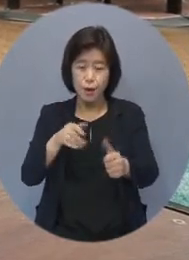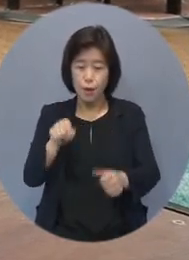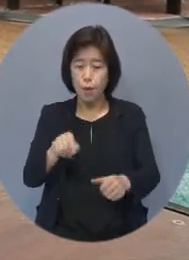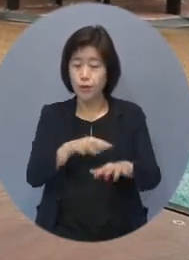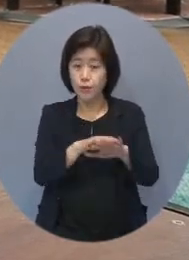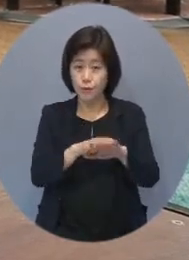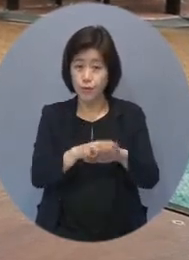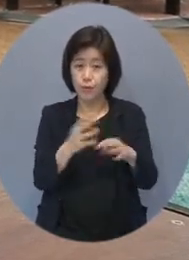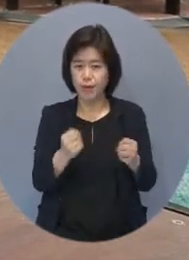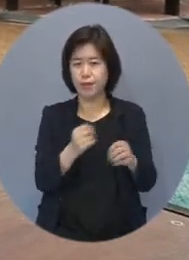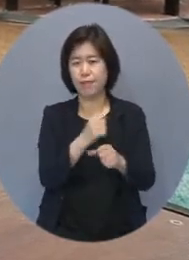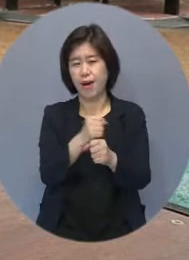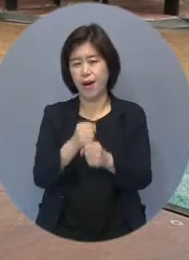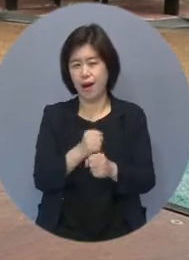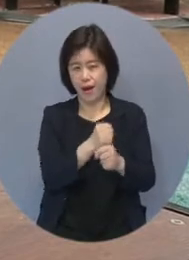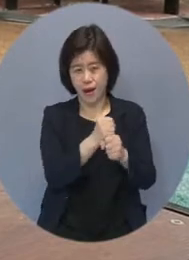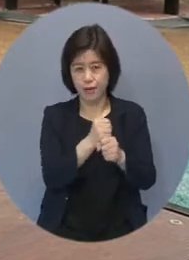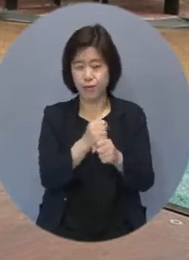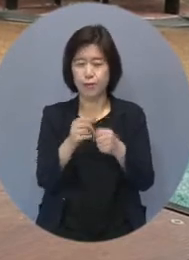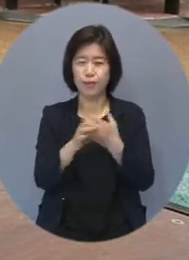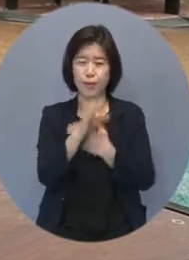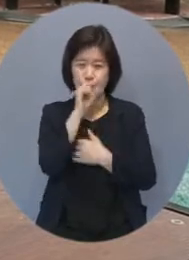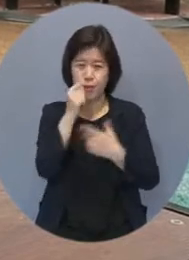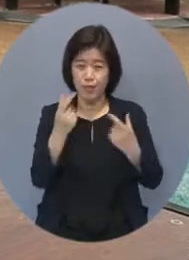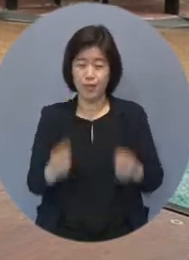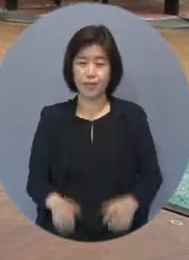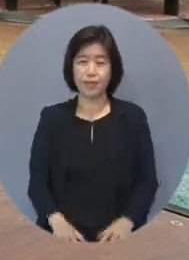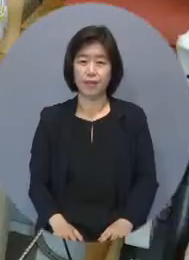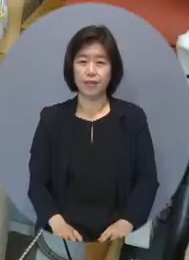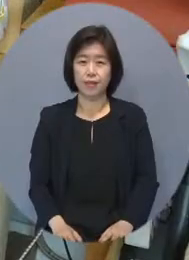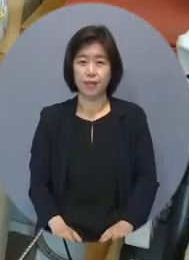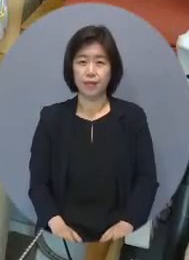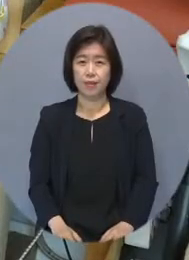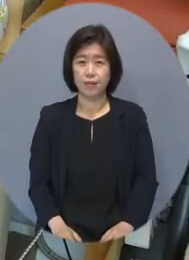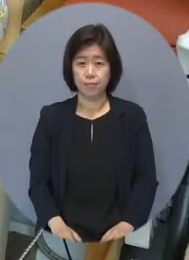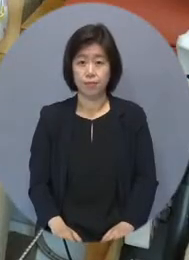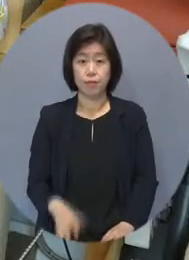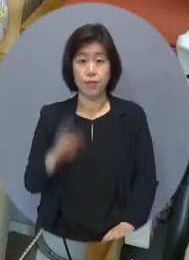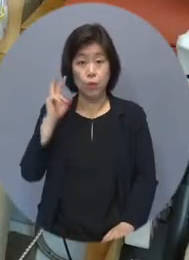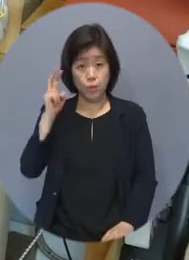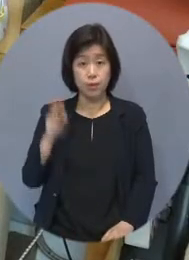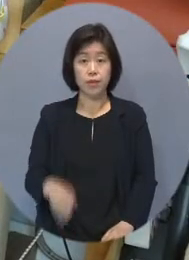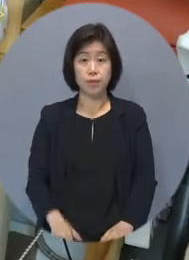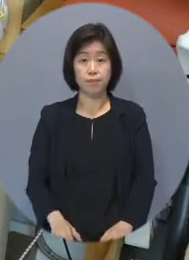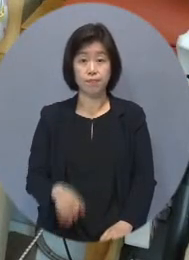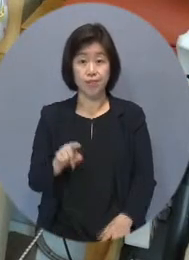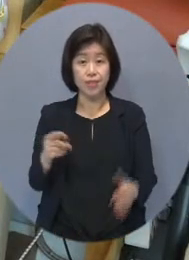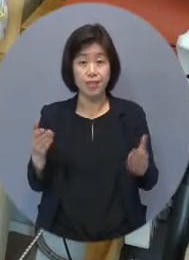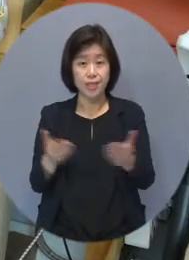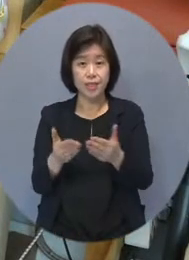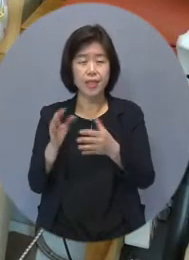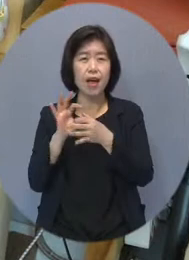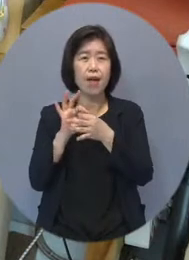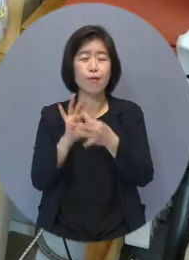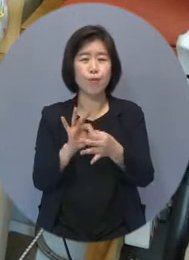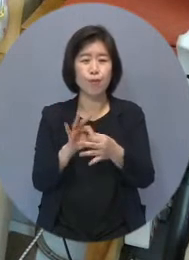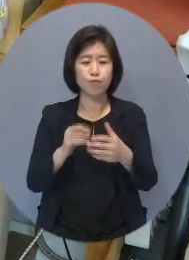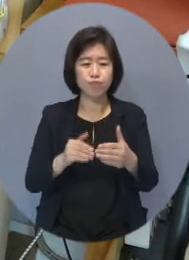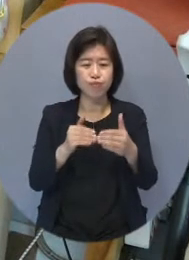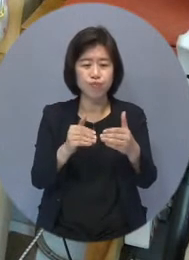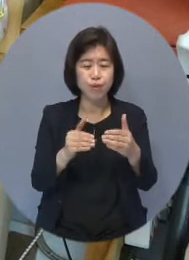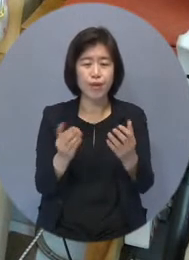많이 곳곳에 놓였으면 좋겠습니다. 혹시 이 일을 계속해야 하는 이유가 혹시